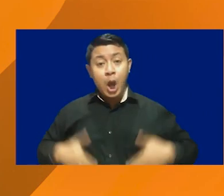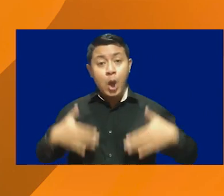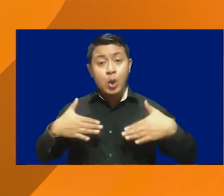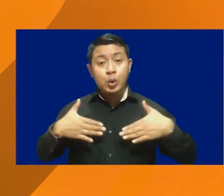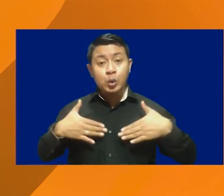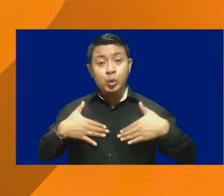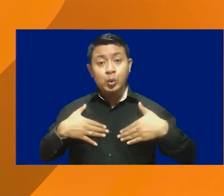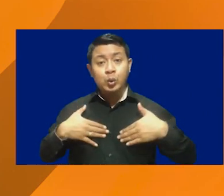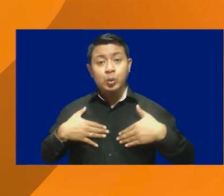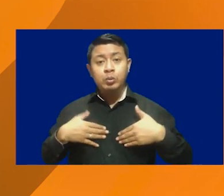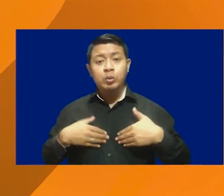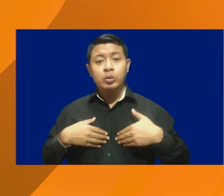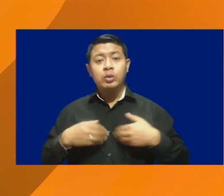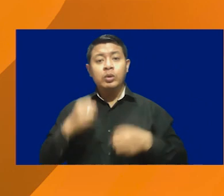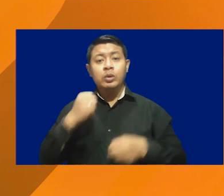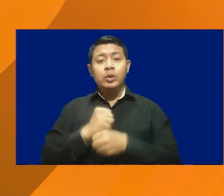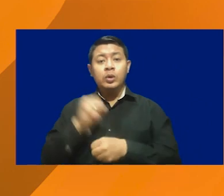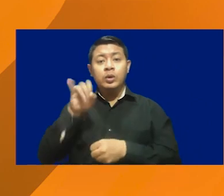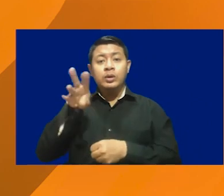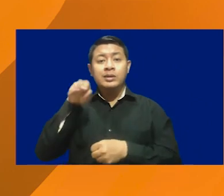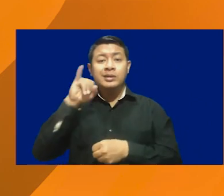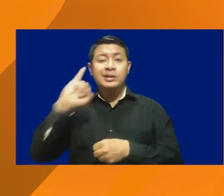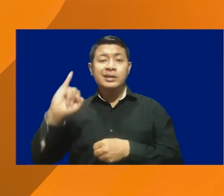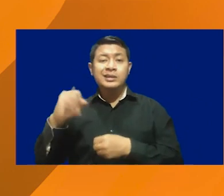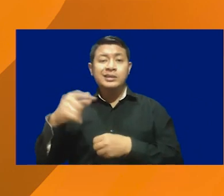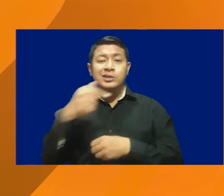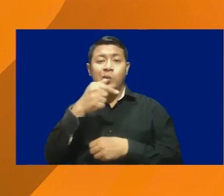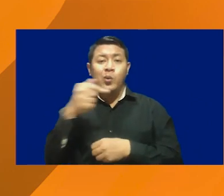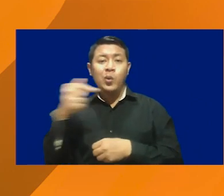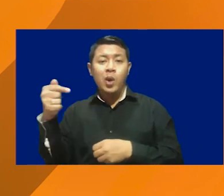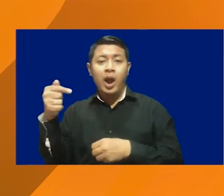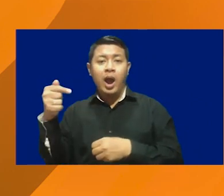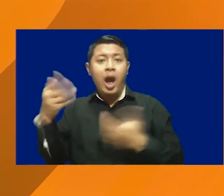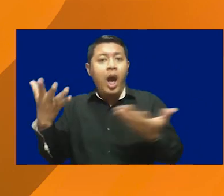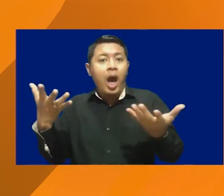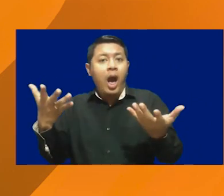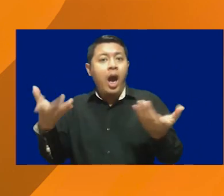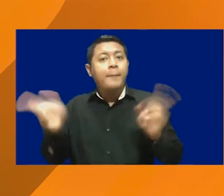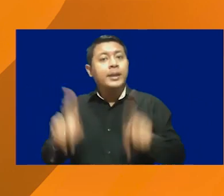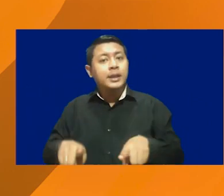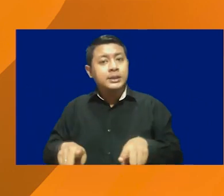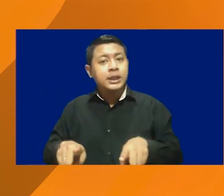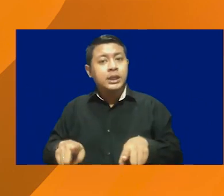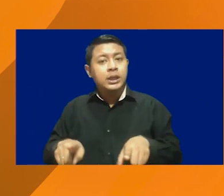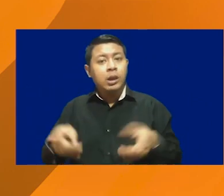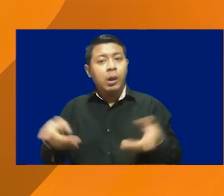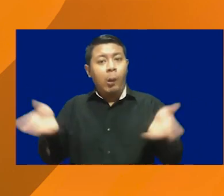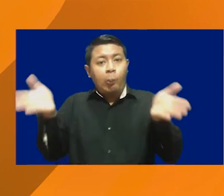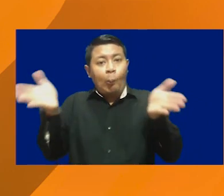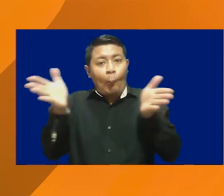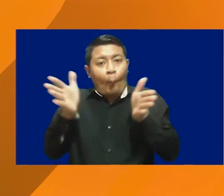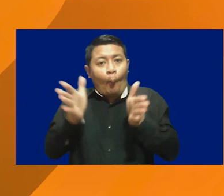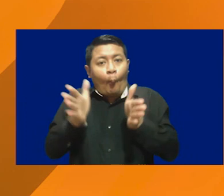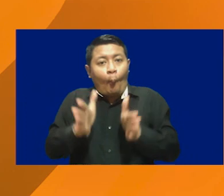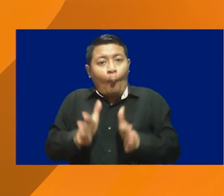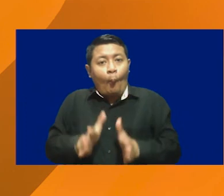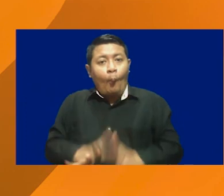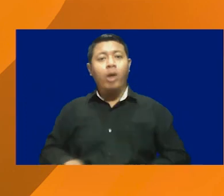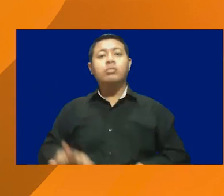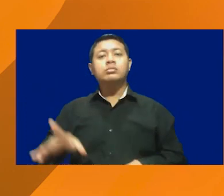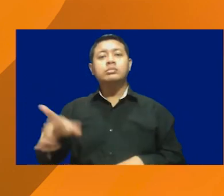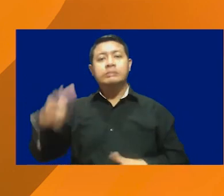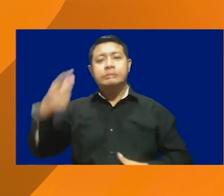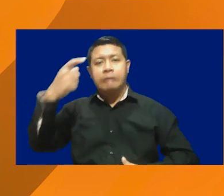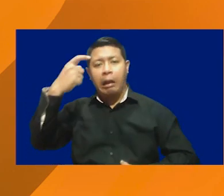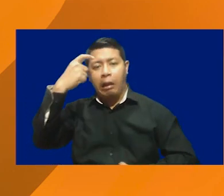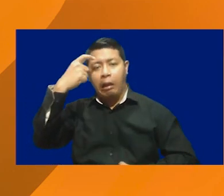Apa yang terjadi kalau tubuh ini kekurangan gizi atau kekurangan zat yang dibutuhkan, maka